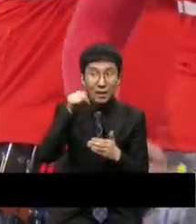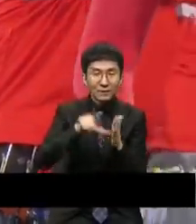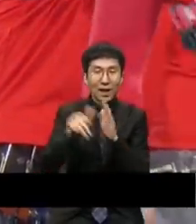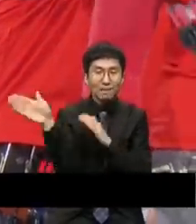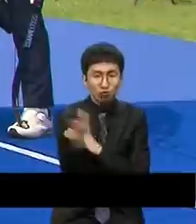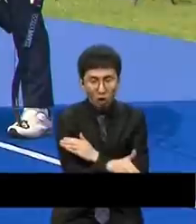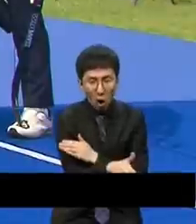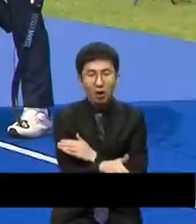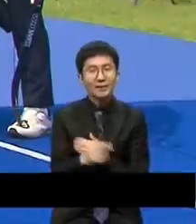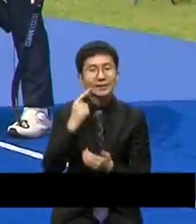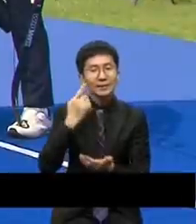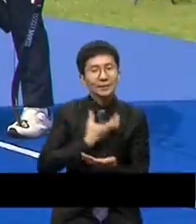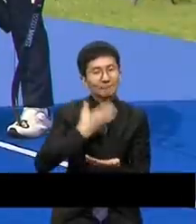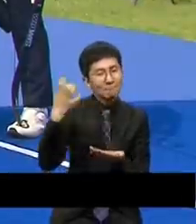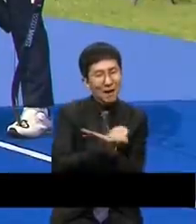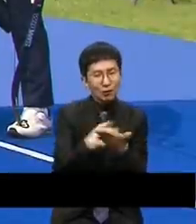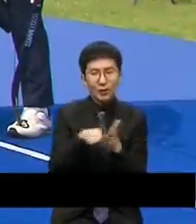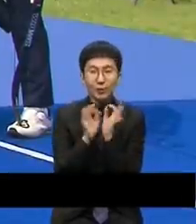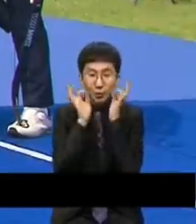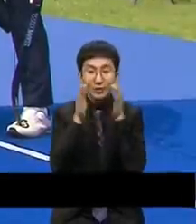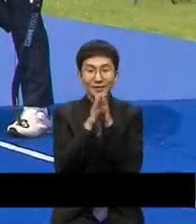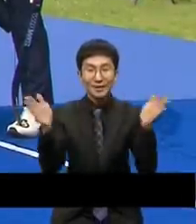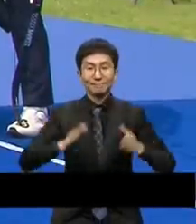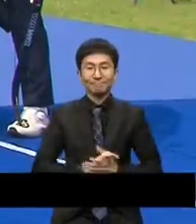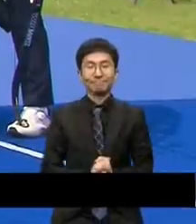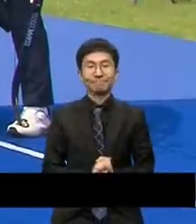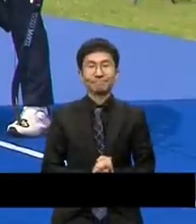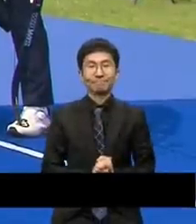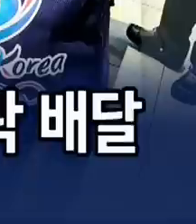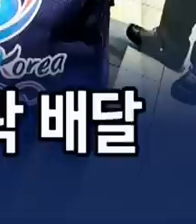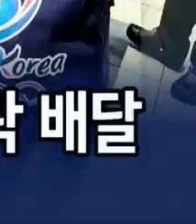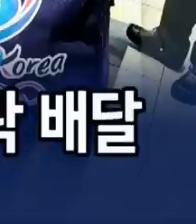나섭니다. SBS 김영렬입니다.